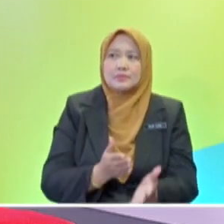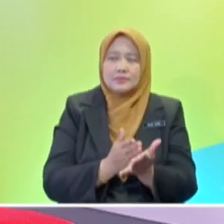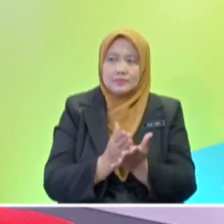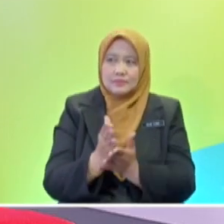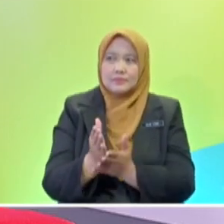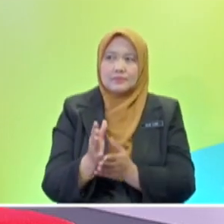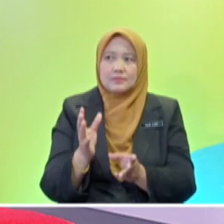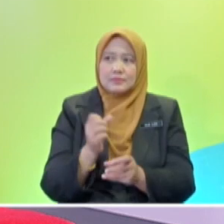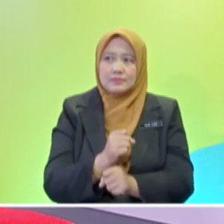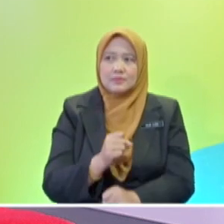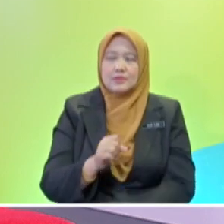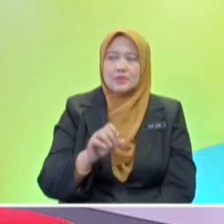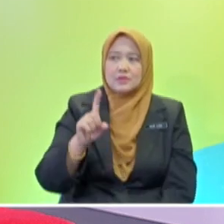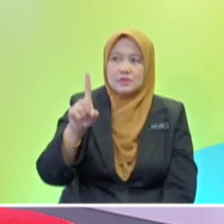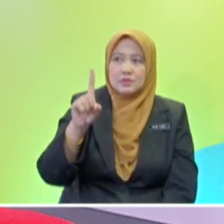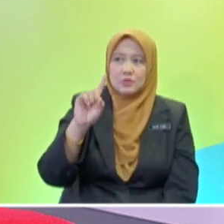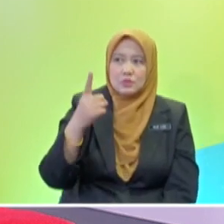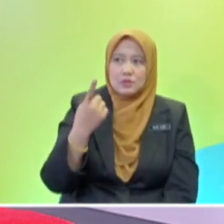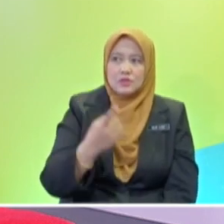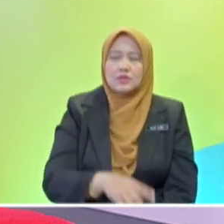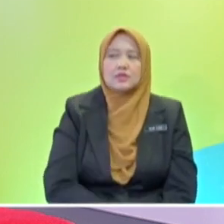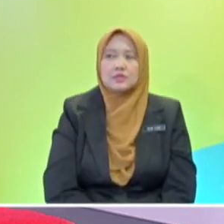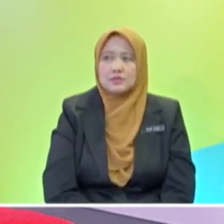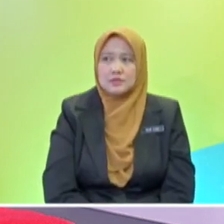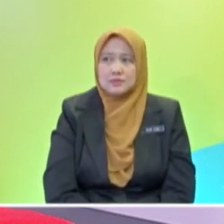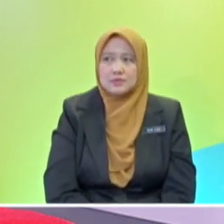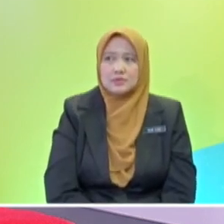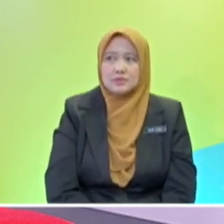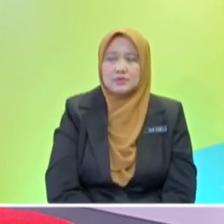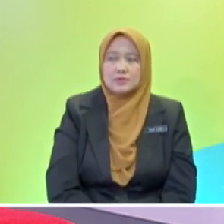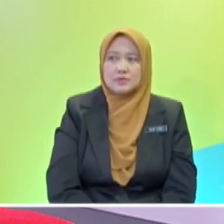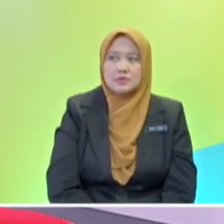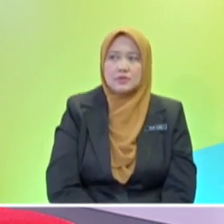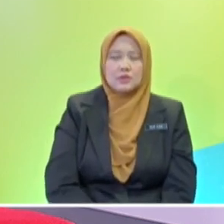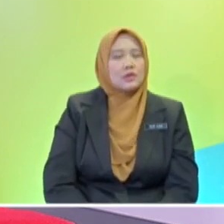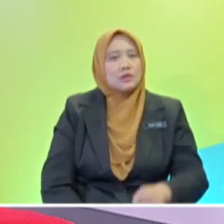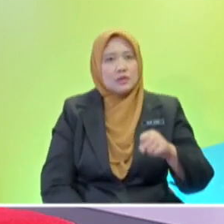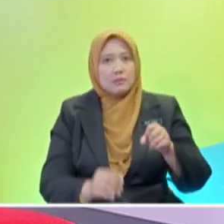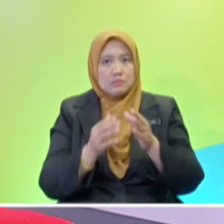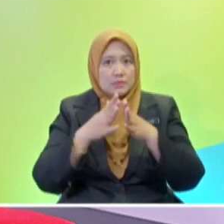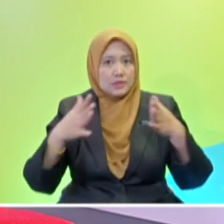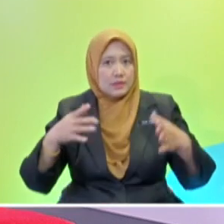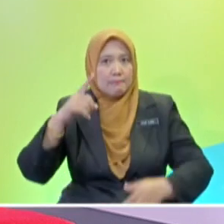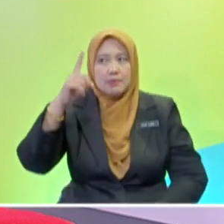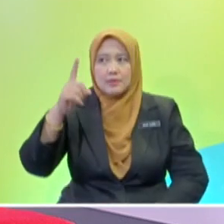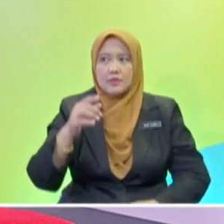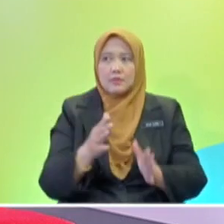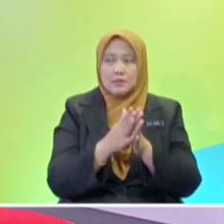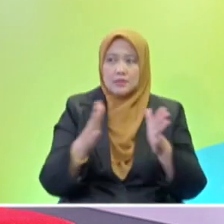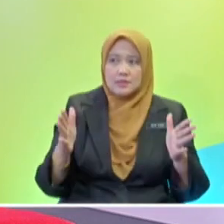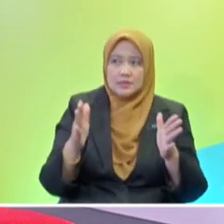ambil satu saja dahulu oke ini yang pertama dan yang kedua jadi kita ambil yang pertama dulu